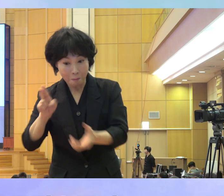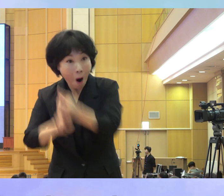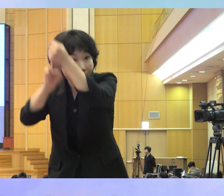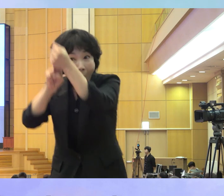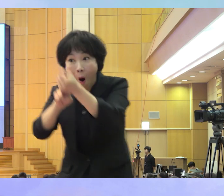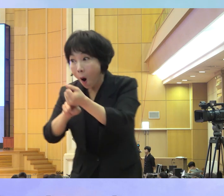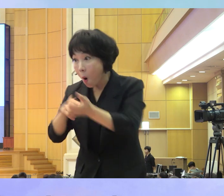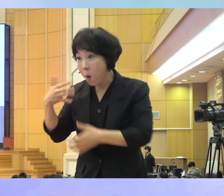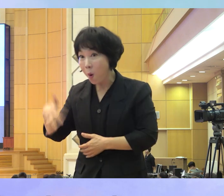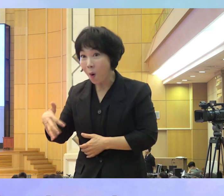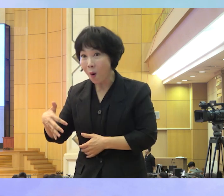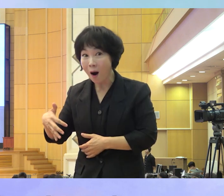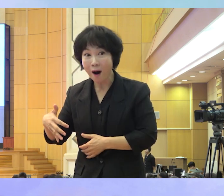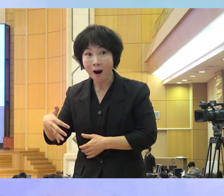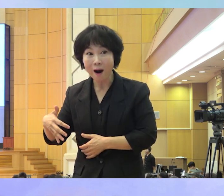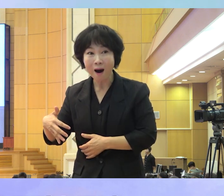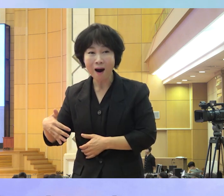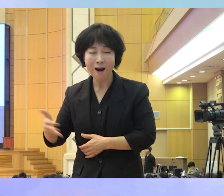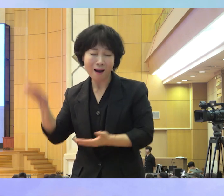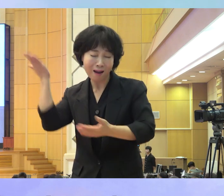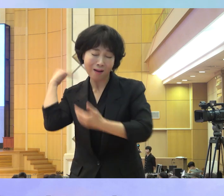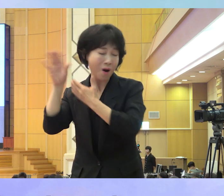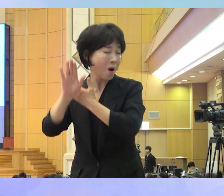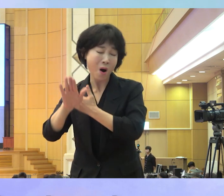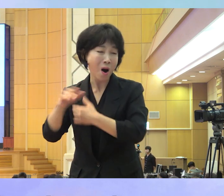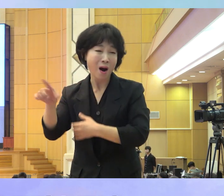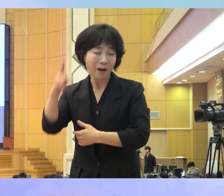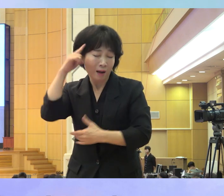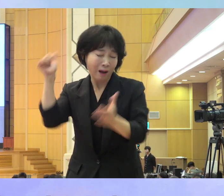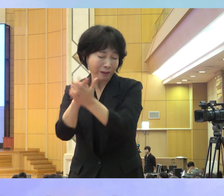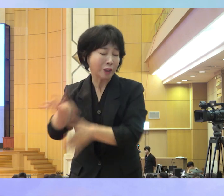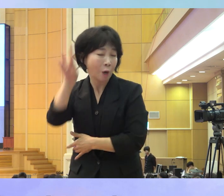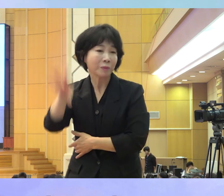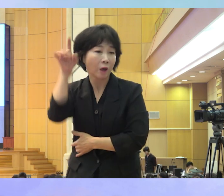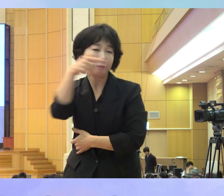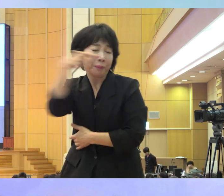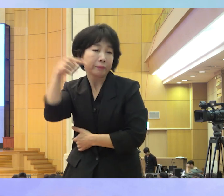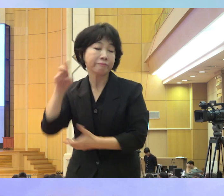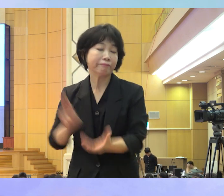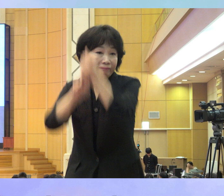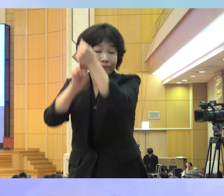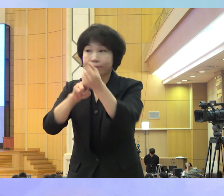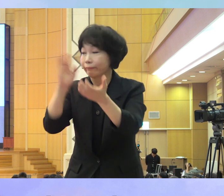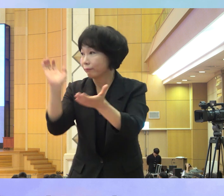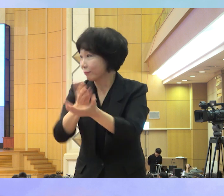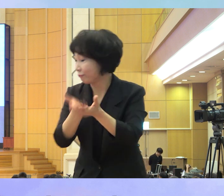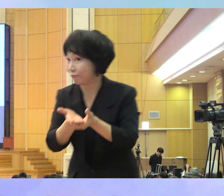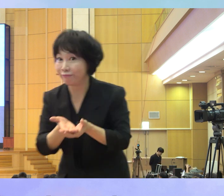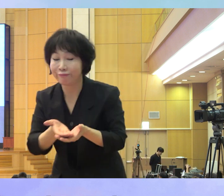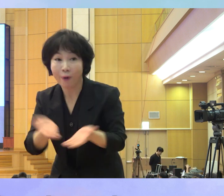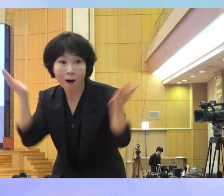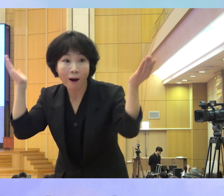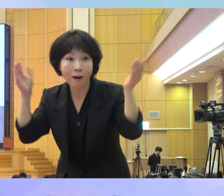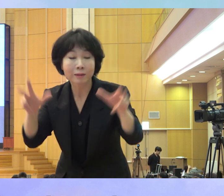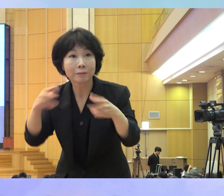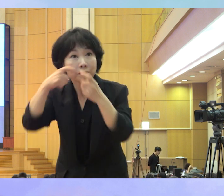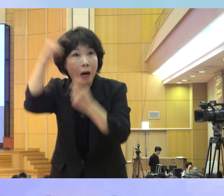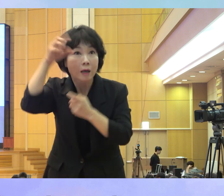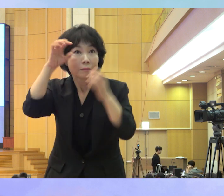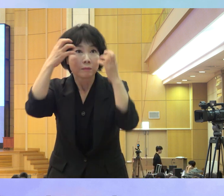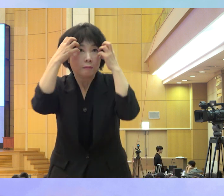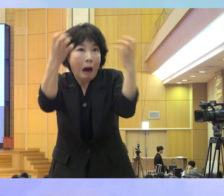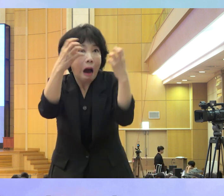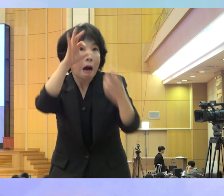정말 창조 이래의 이러한 기적을 본 적도 없고 들은